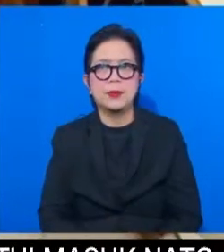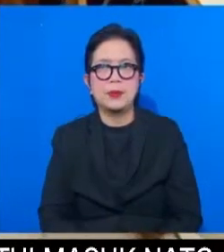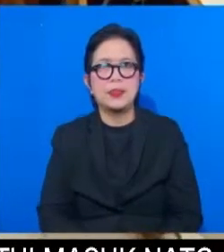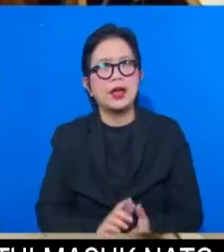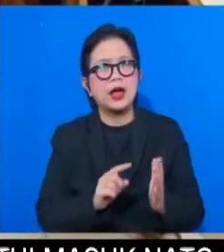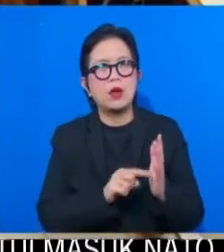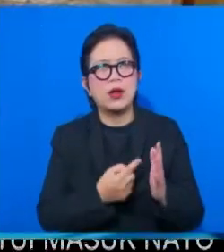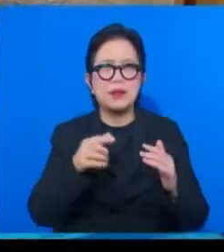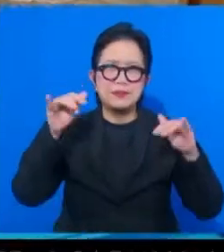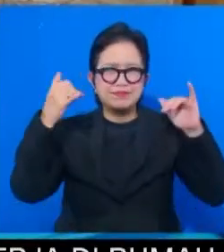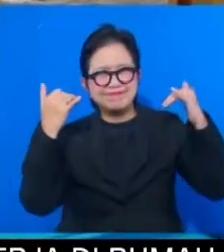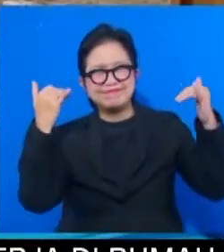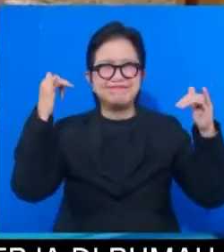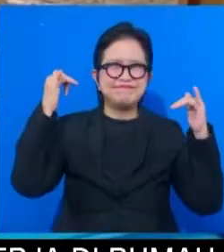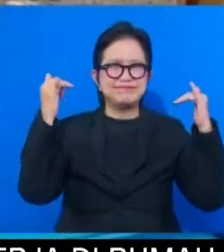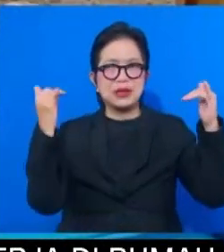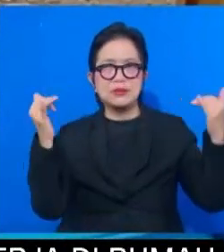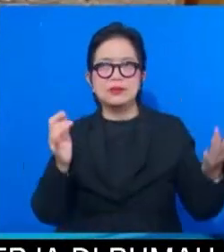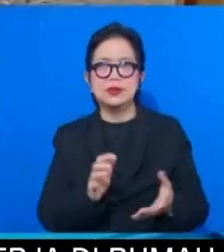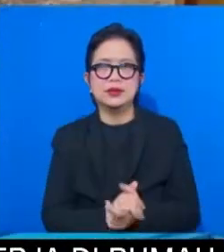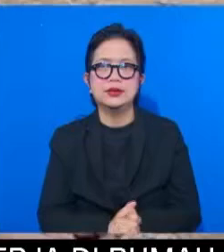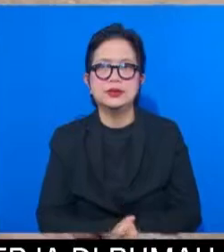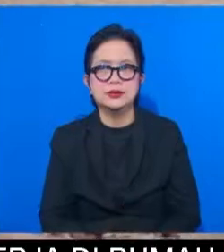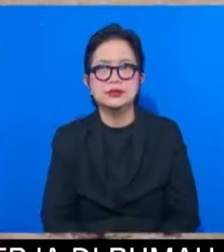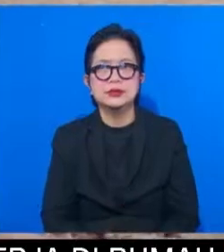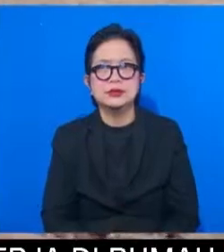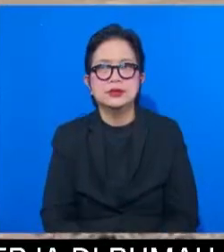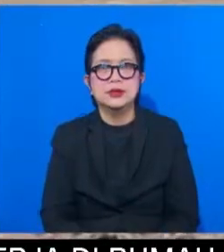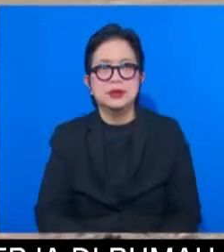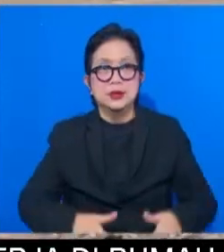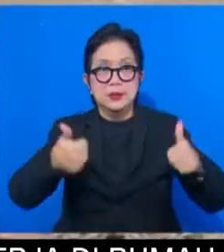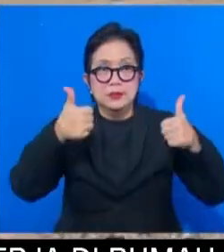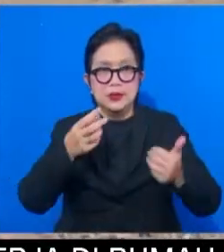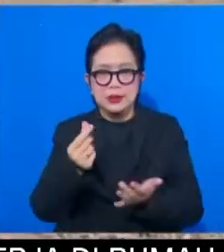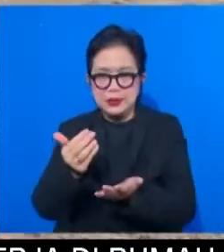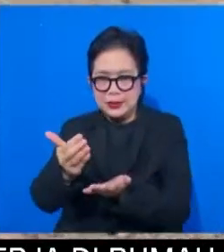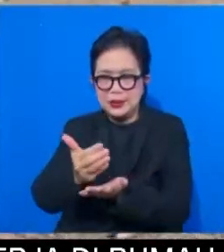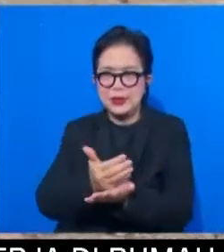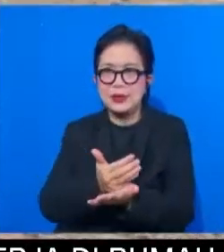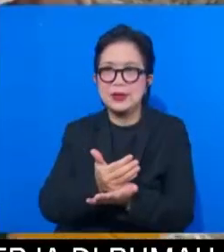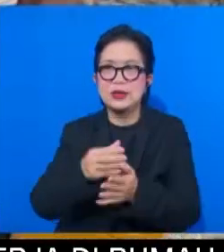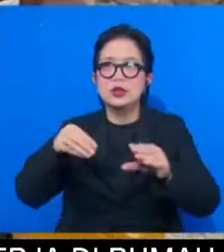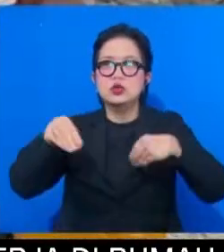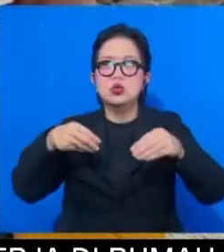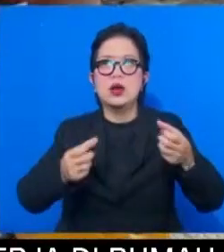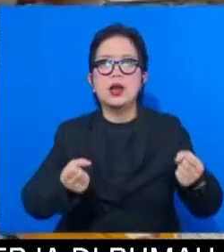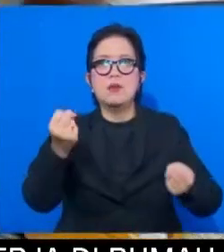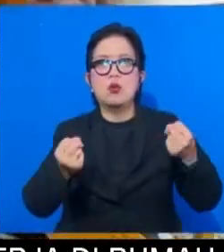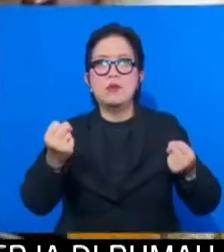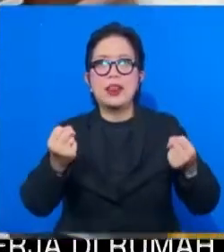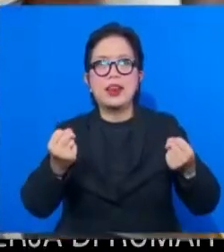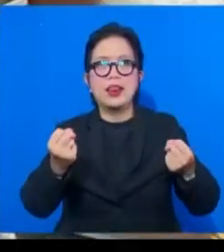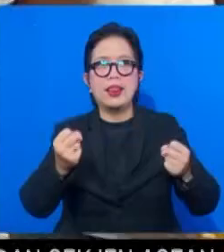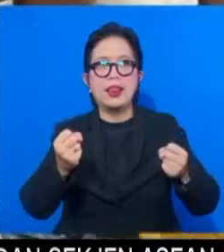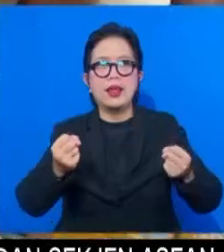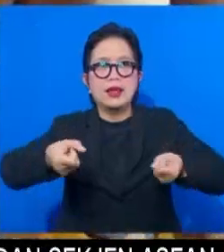Berawal dari iseng, seorang warga Cikesel, Kabupaten Serang, Banten berhasil meraup cuan dari miniatur kendaraan. Humaidi yang